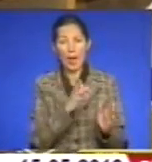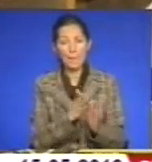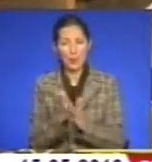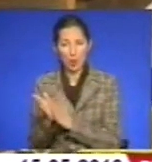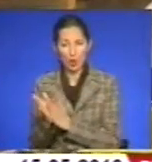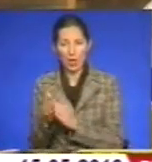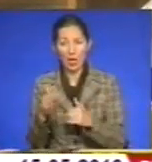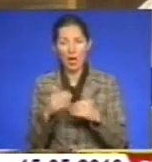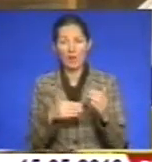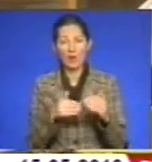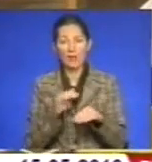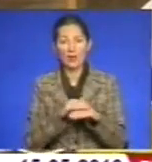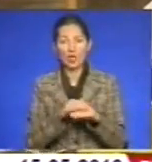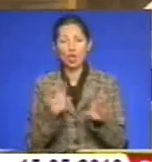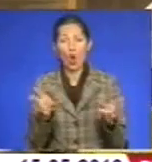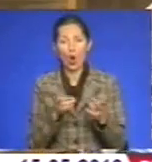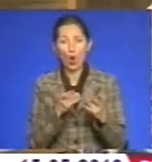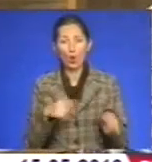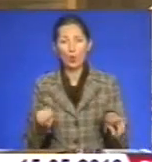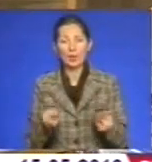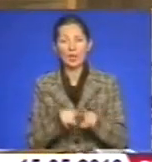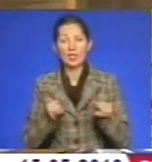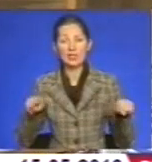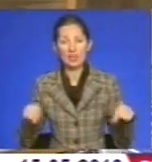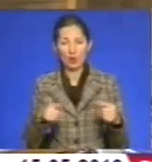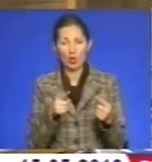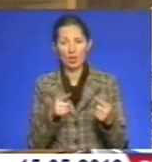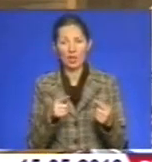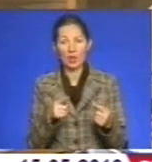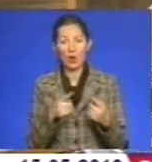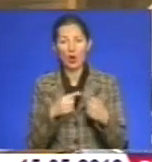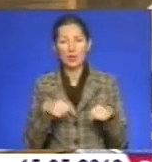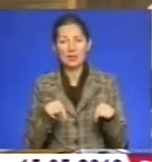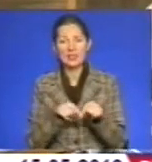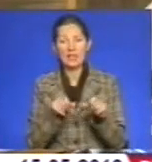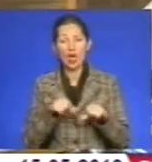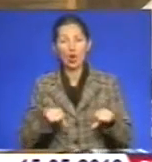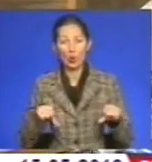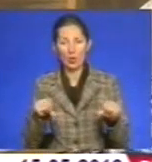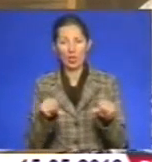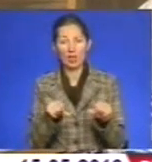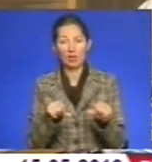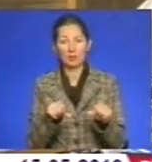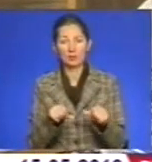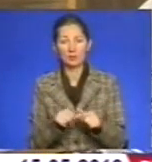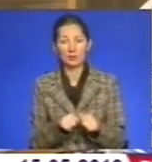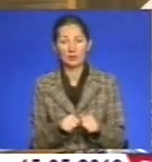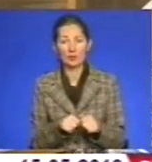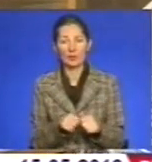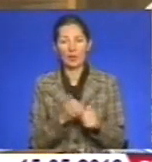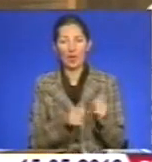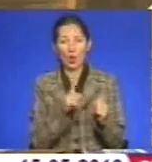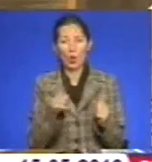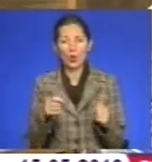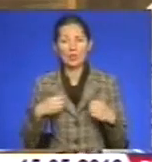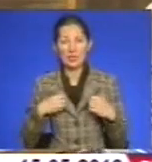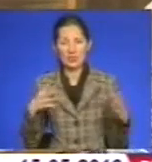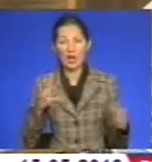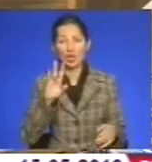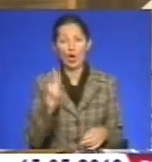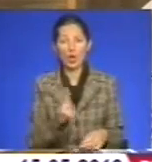фактично і клуб. Тут такий створений організаційний комітет. І кожне свято